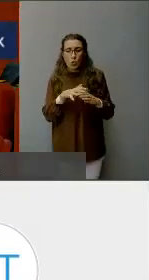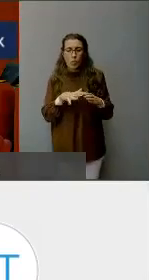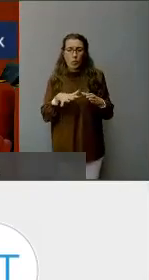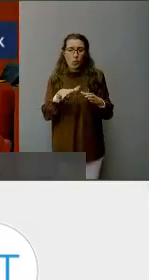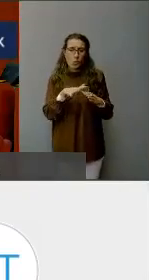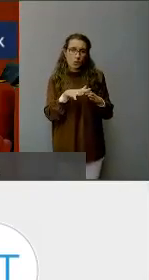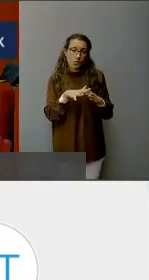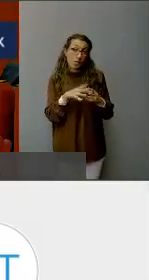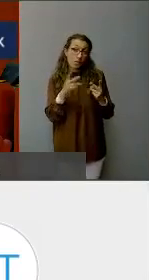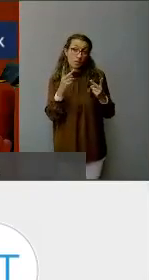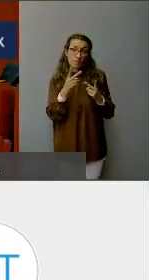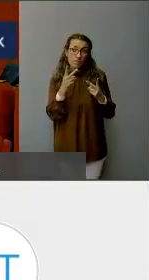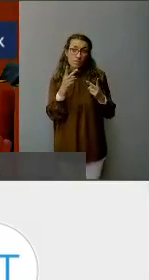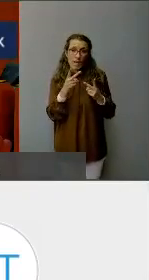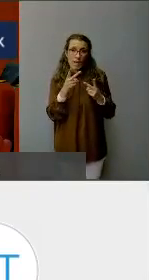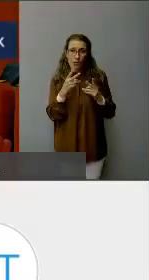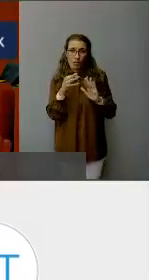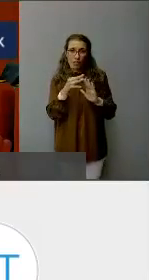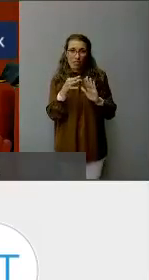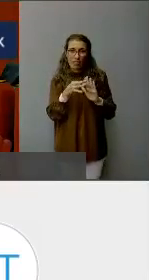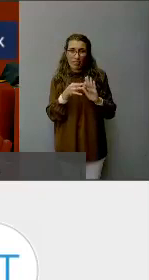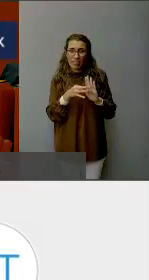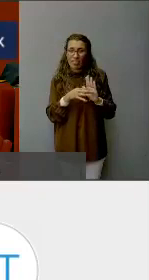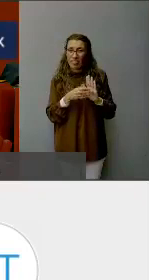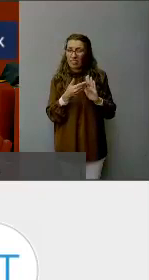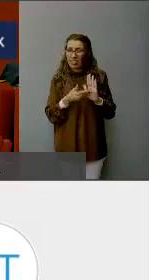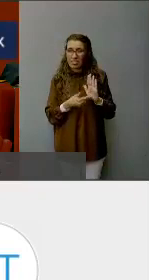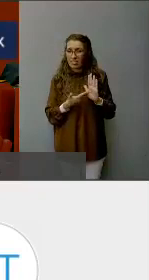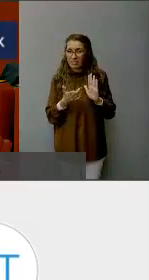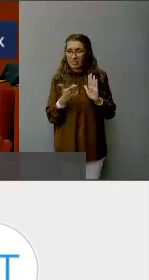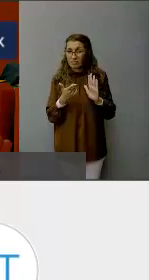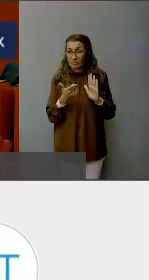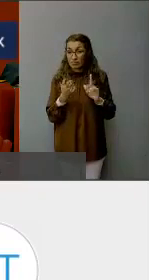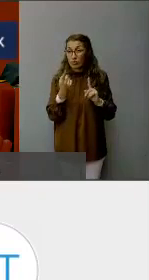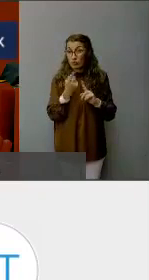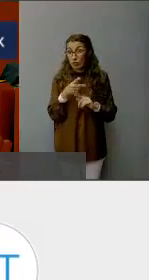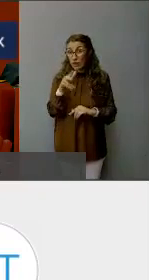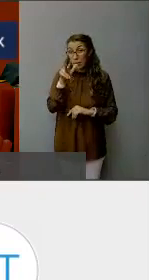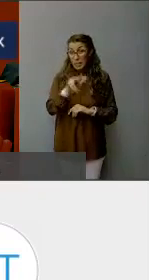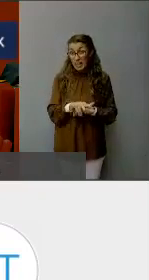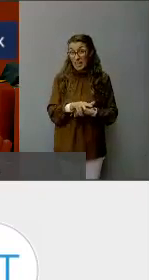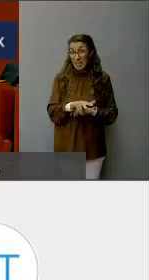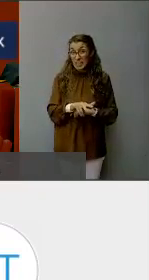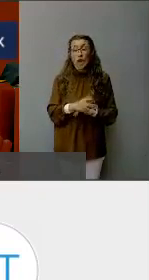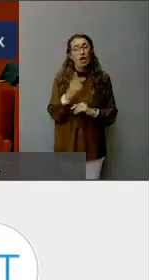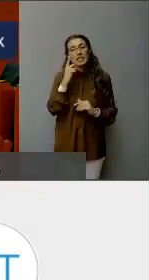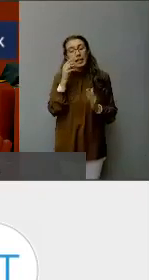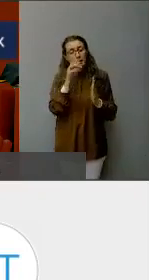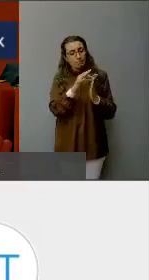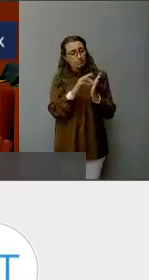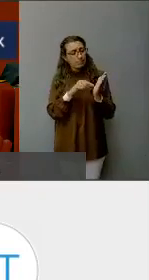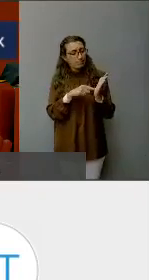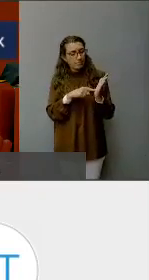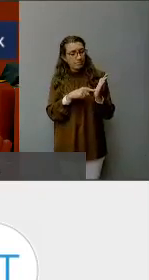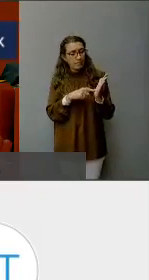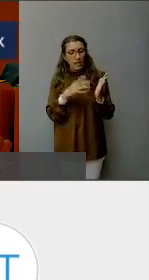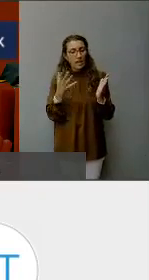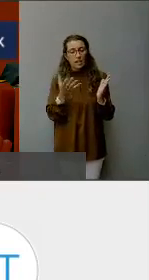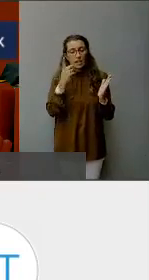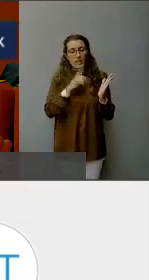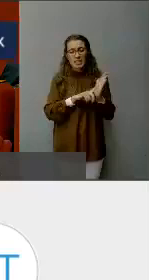perché tutto ciò accada dovrebbero essere assolutamente garantite da lì nascono le perplessità della sovrintendenza e anche le nostre